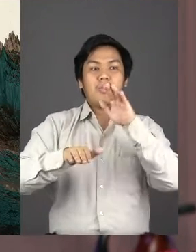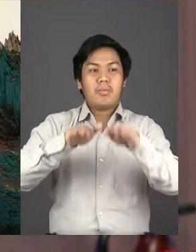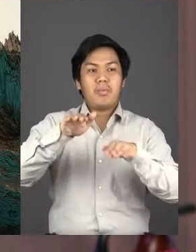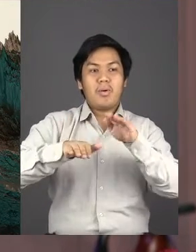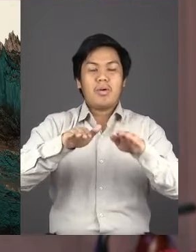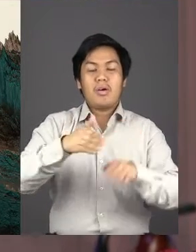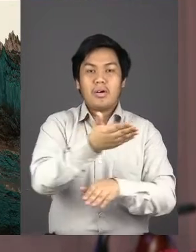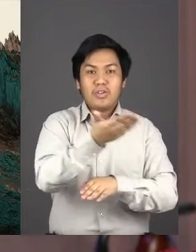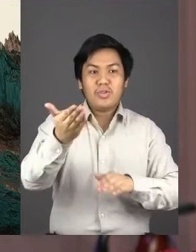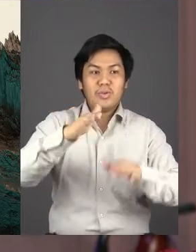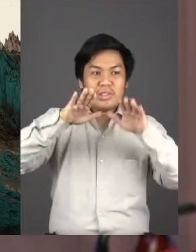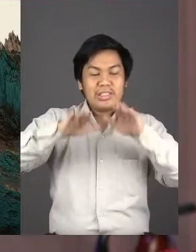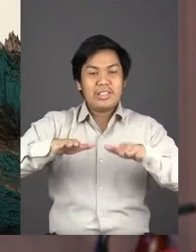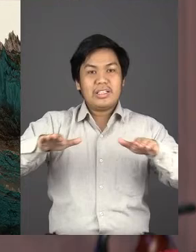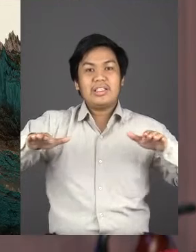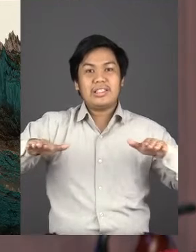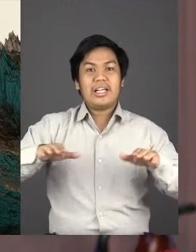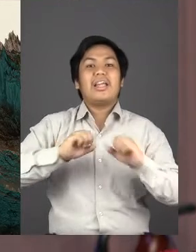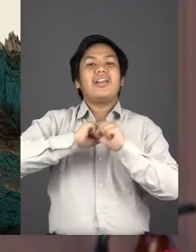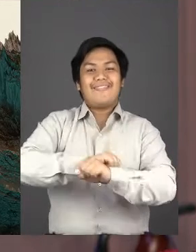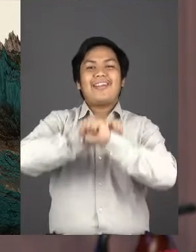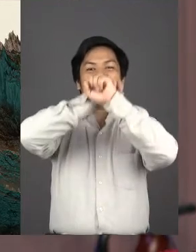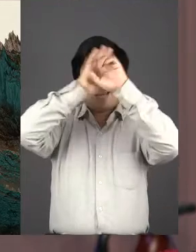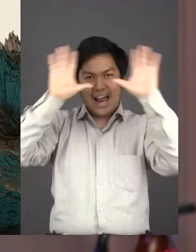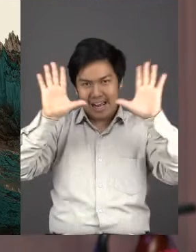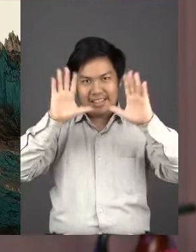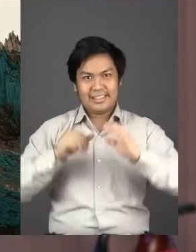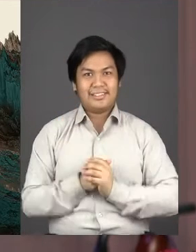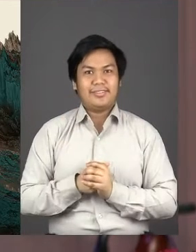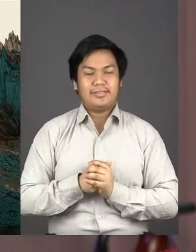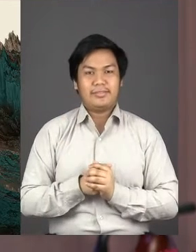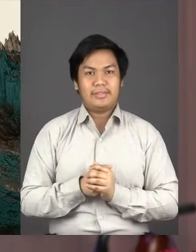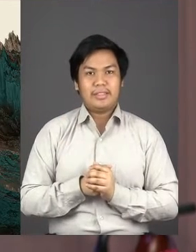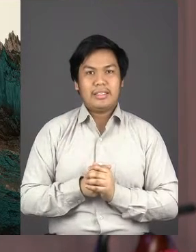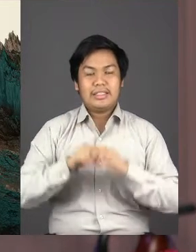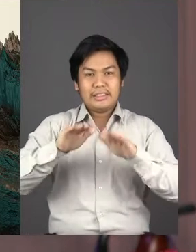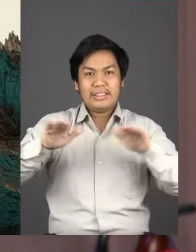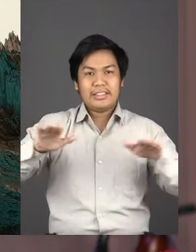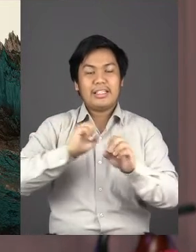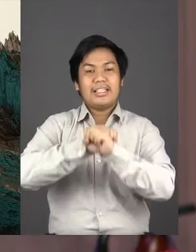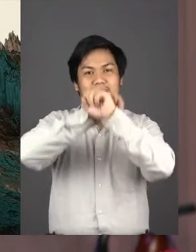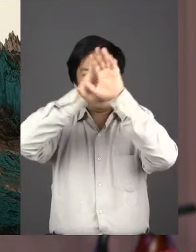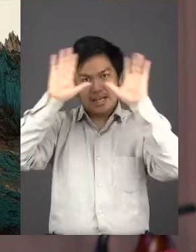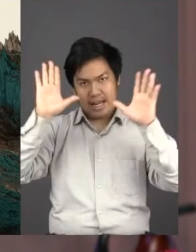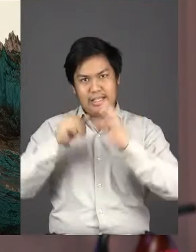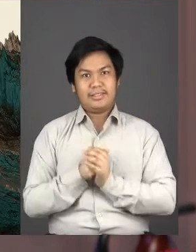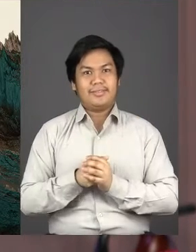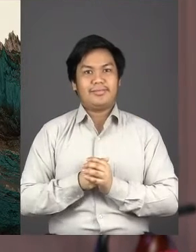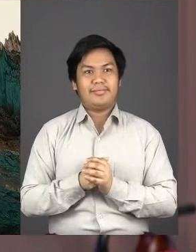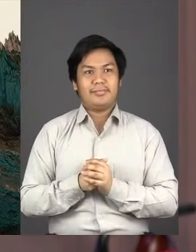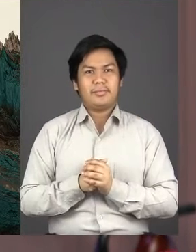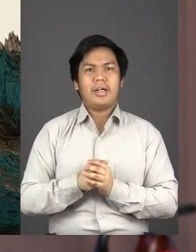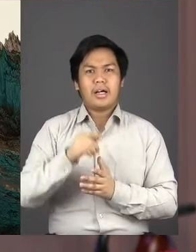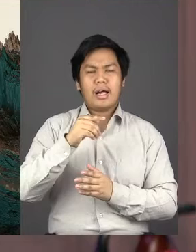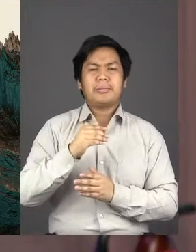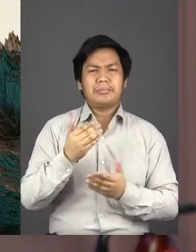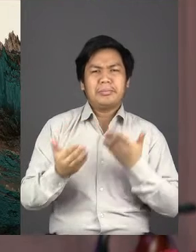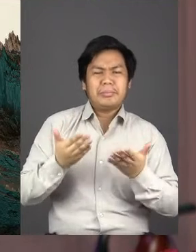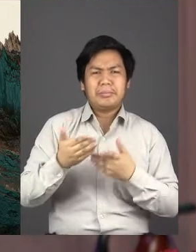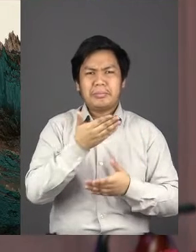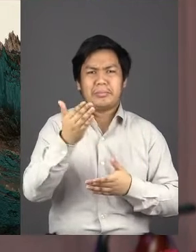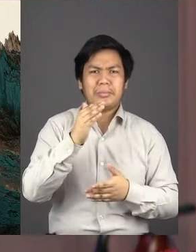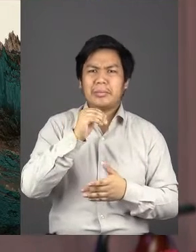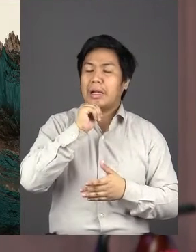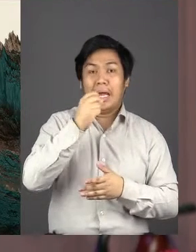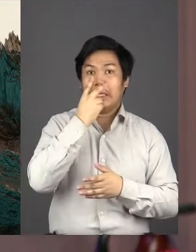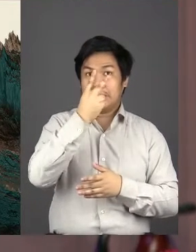mga anak ng liwanag. Anak ng liwanag, no? Alam ko, hindi niyo po nakikita po